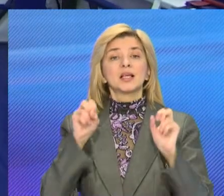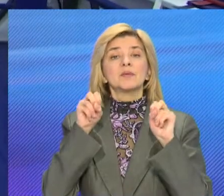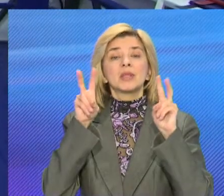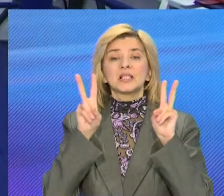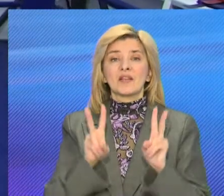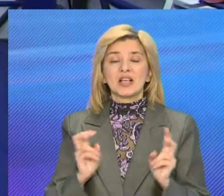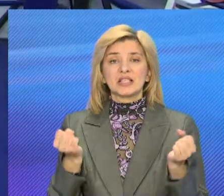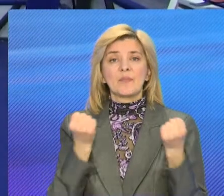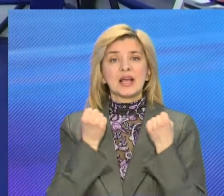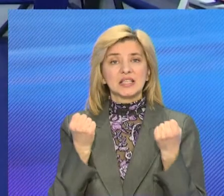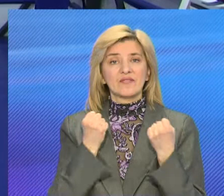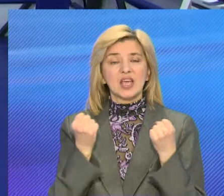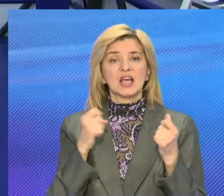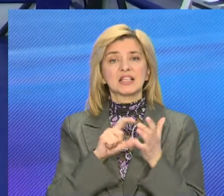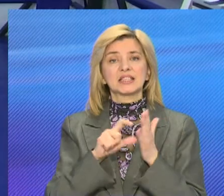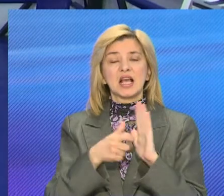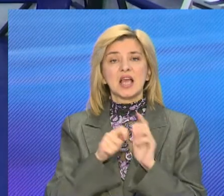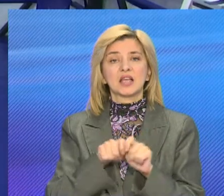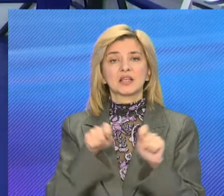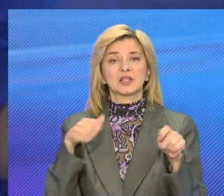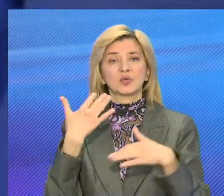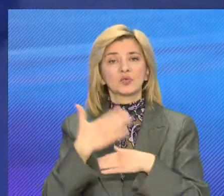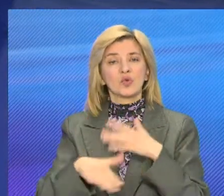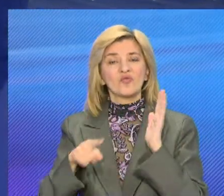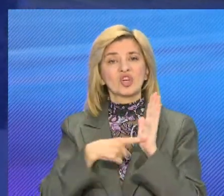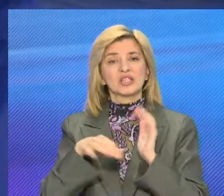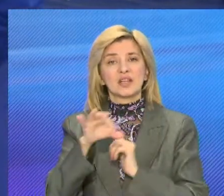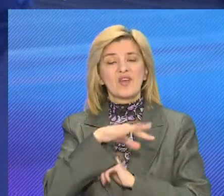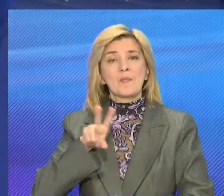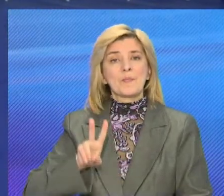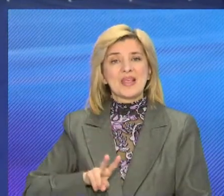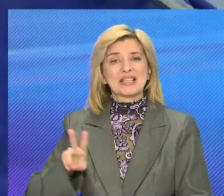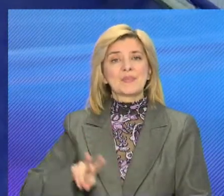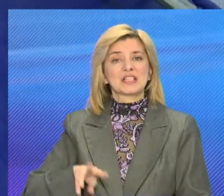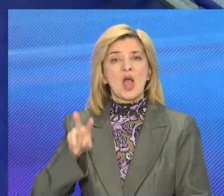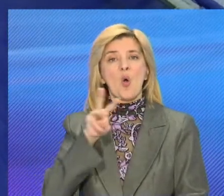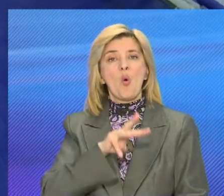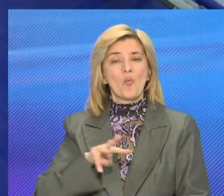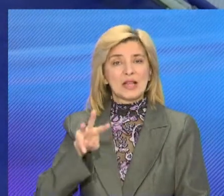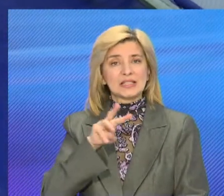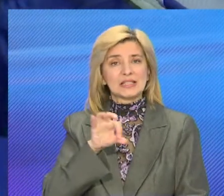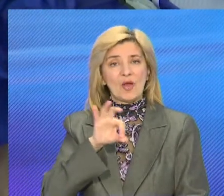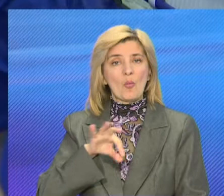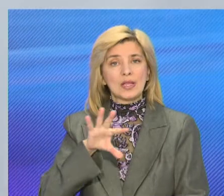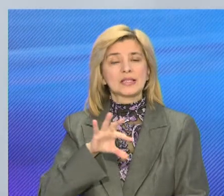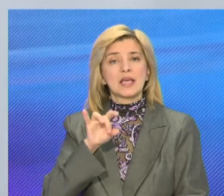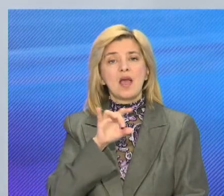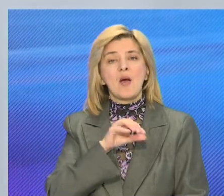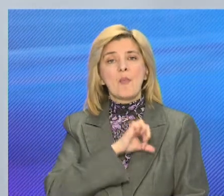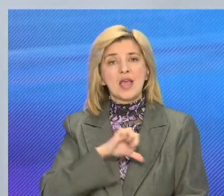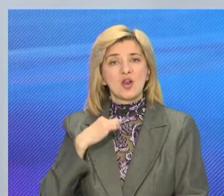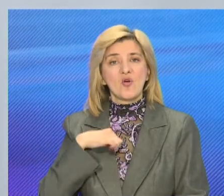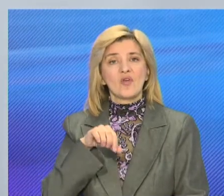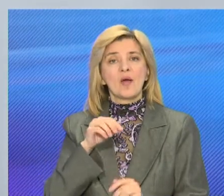Специализованные спортивные залы открыты уже в 6 регионах краины – Минску, Минской области, Могилеве, Полоцку, Гомеле и Бресте.